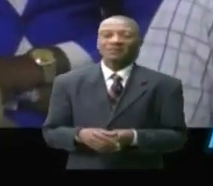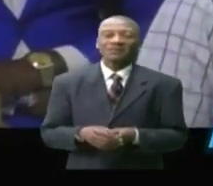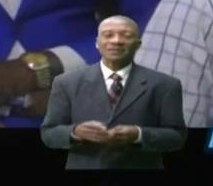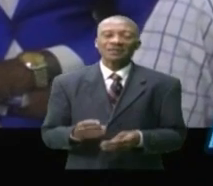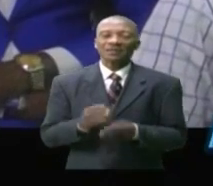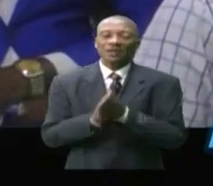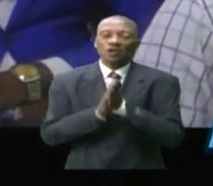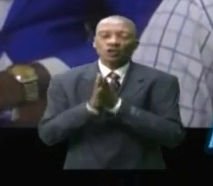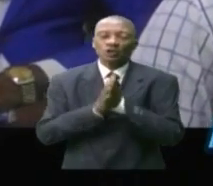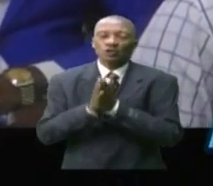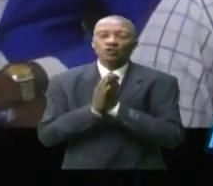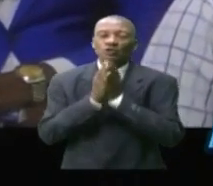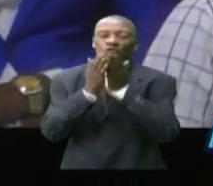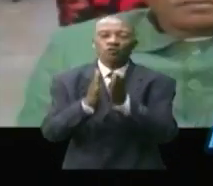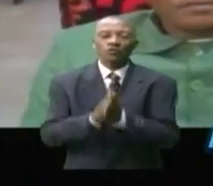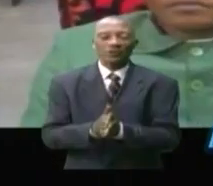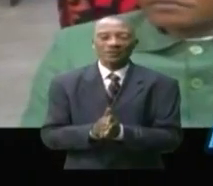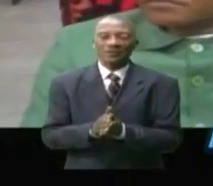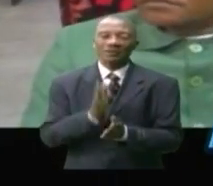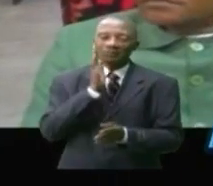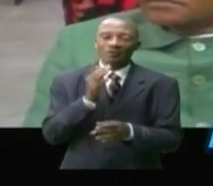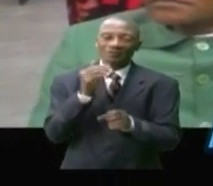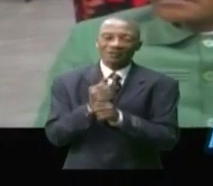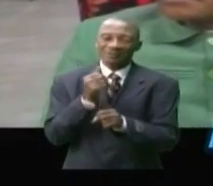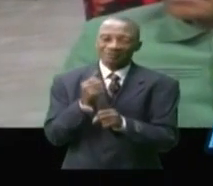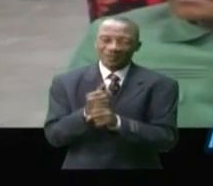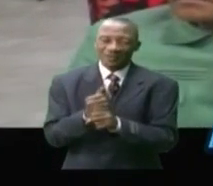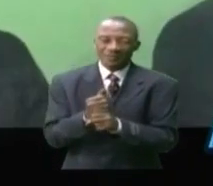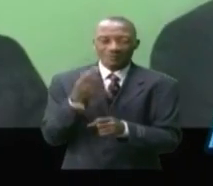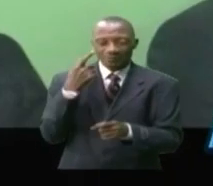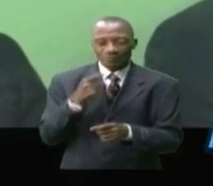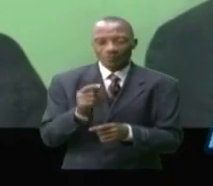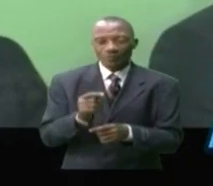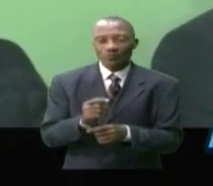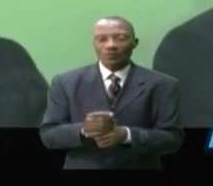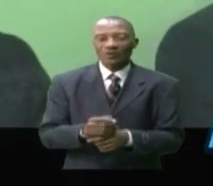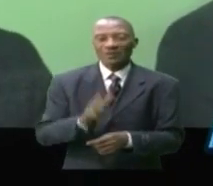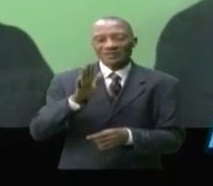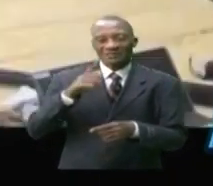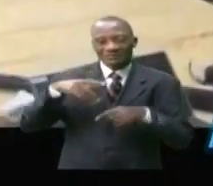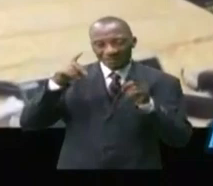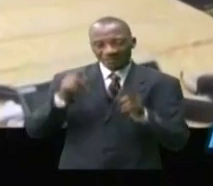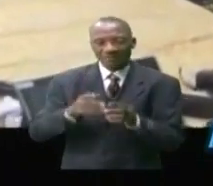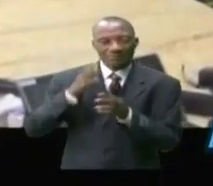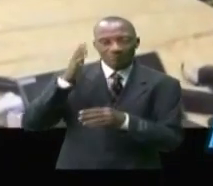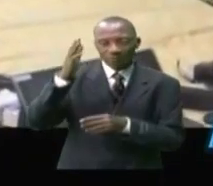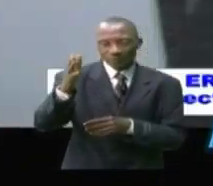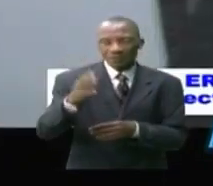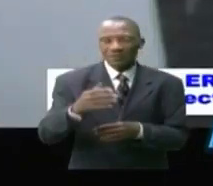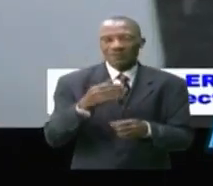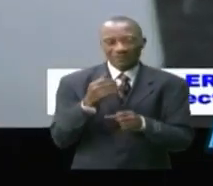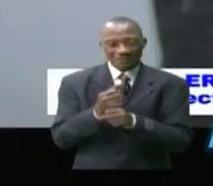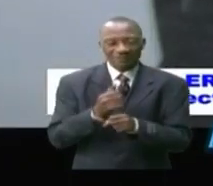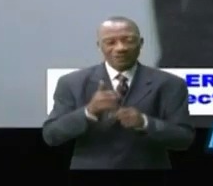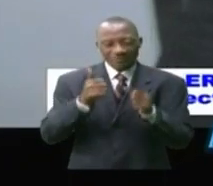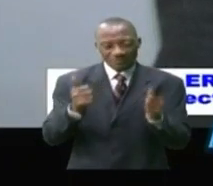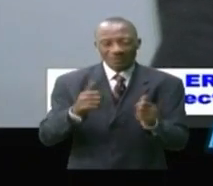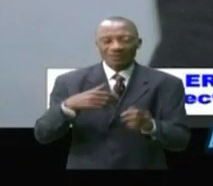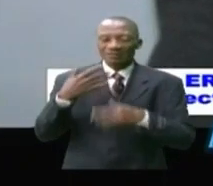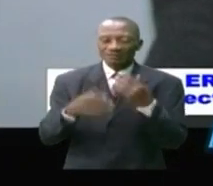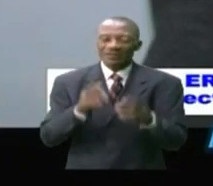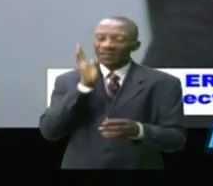une franche collaboration verticale et horizontale à la nouvelle délégation syndicale après l'avoir exhorté au partenariat. Chers